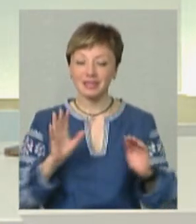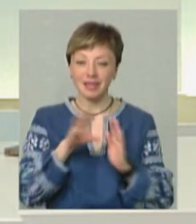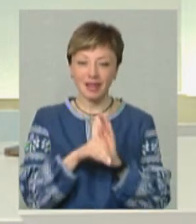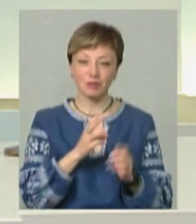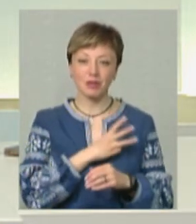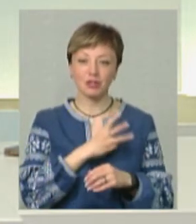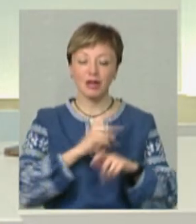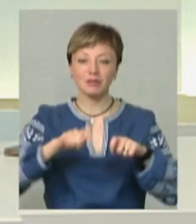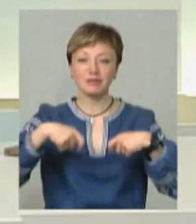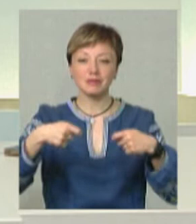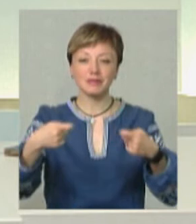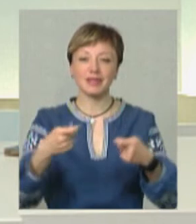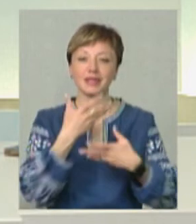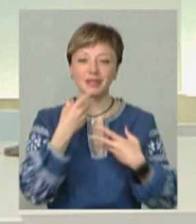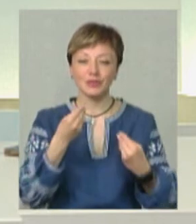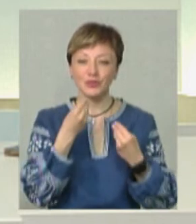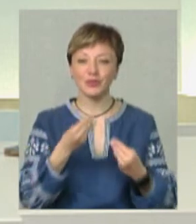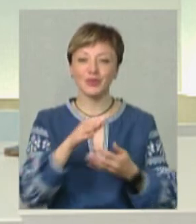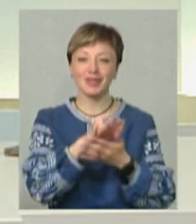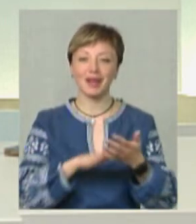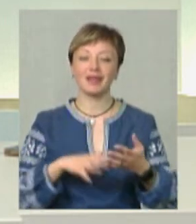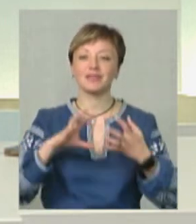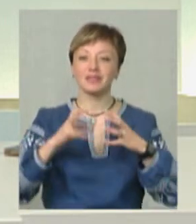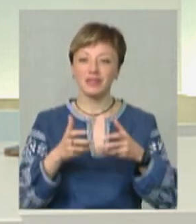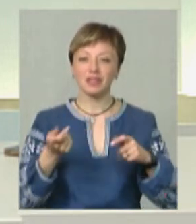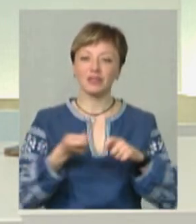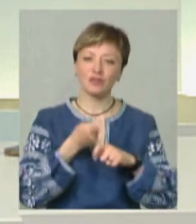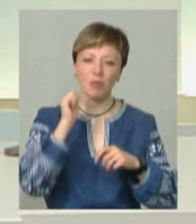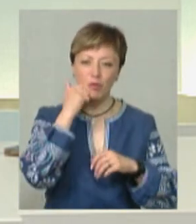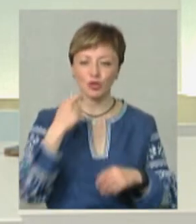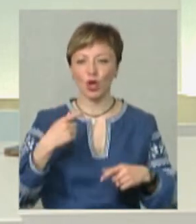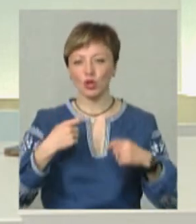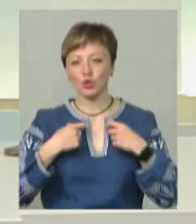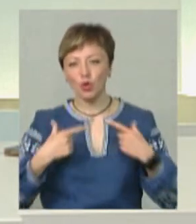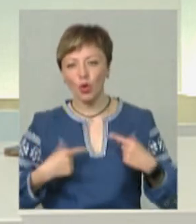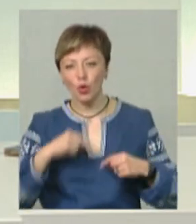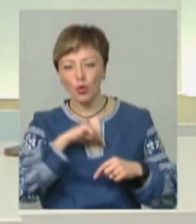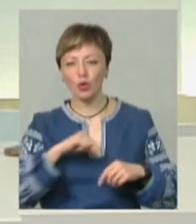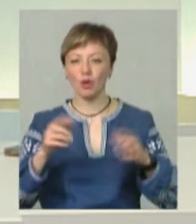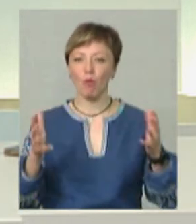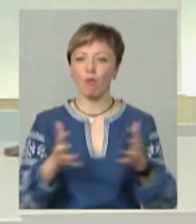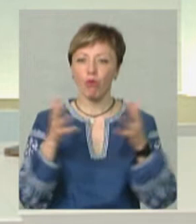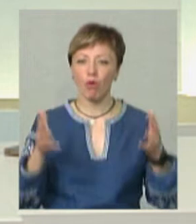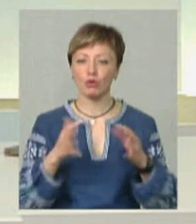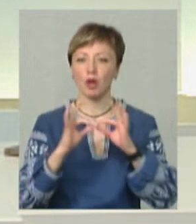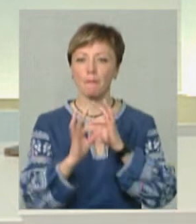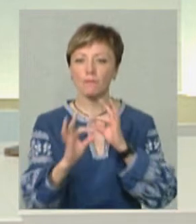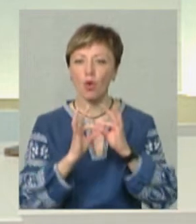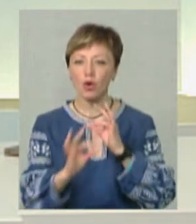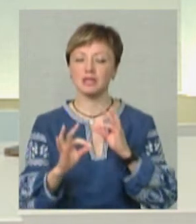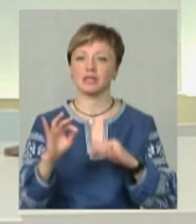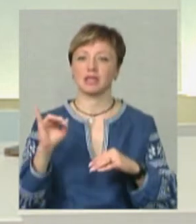бажання нести цю красу далі у світ. Бабуся вишивала і сорочки, і подушки, і простині,